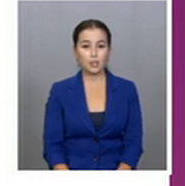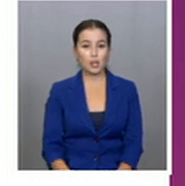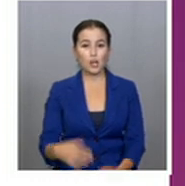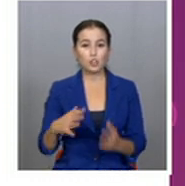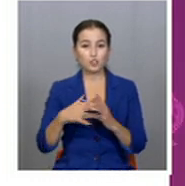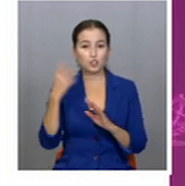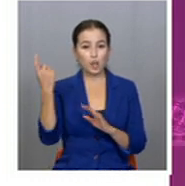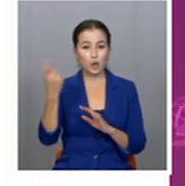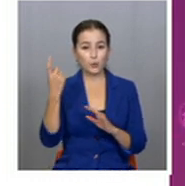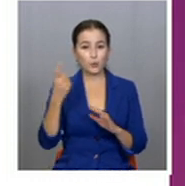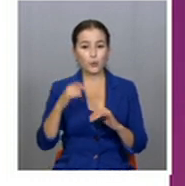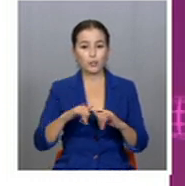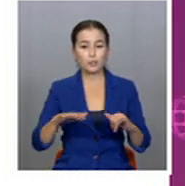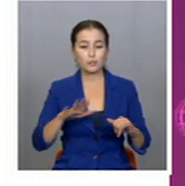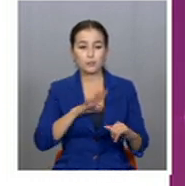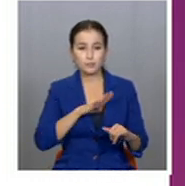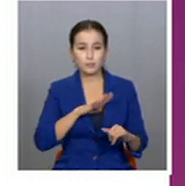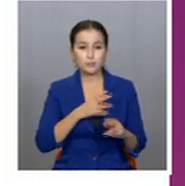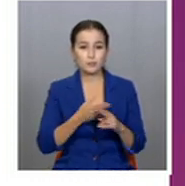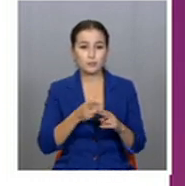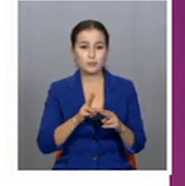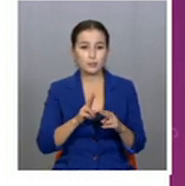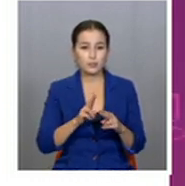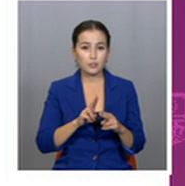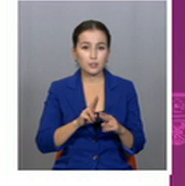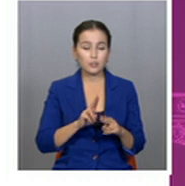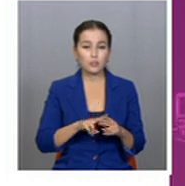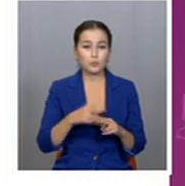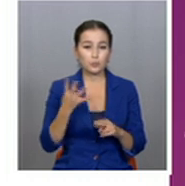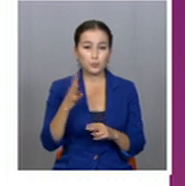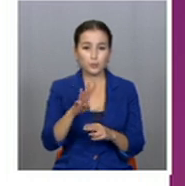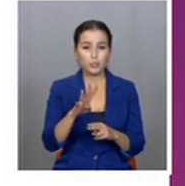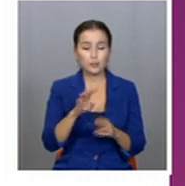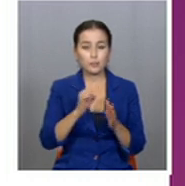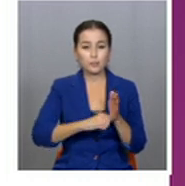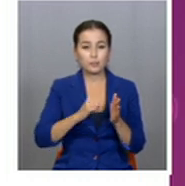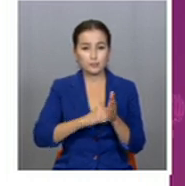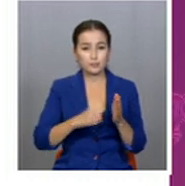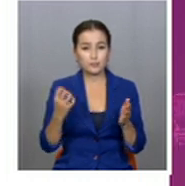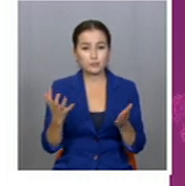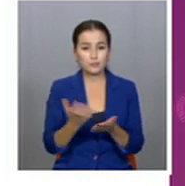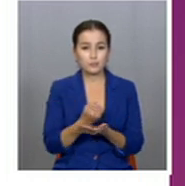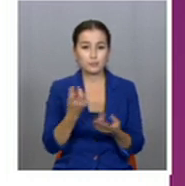Шаруашылықтың шашыраңқы ұйымдастырылуын 4 себебін анықтаңыз.